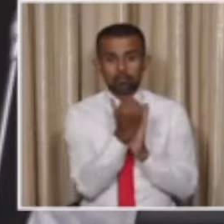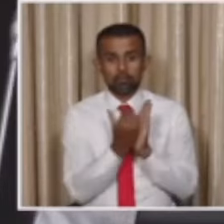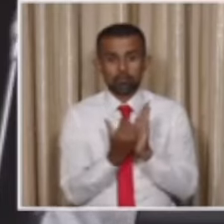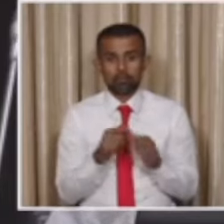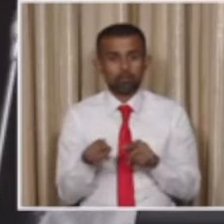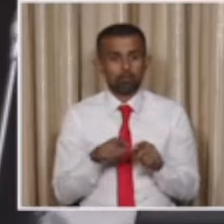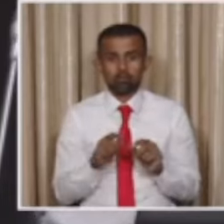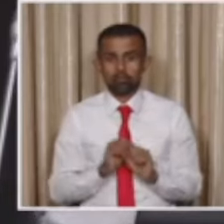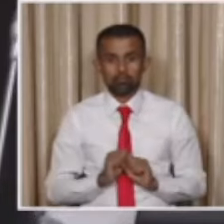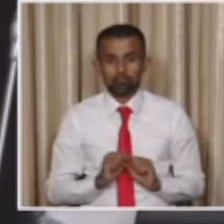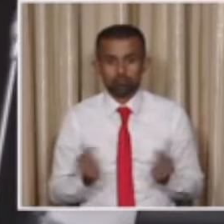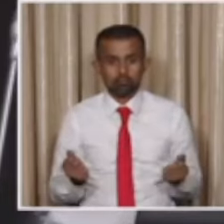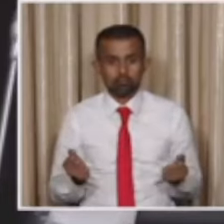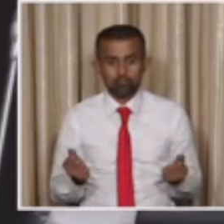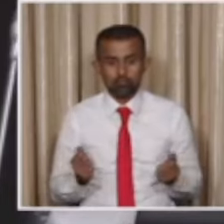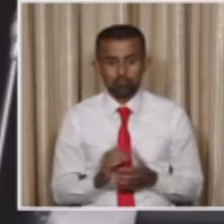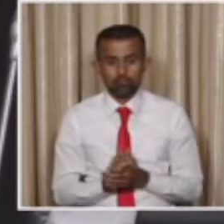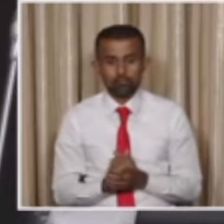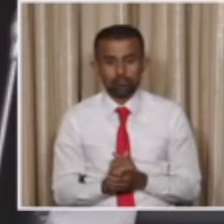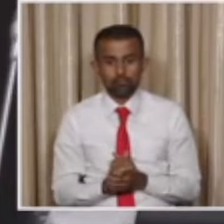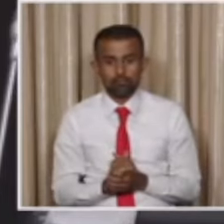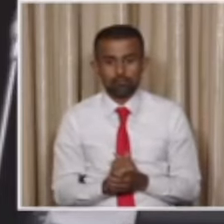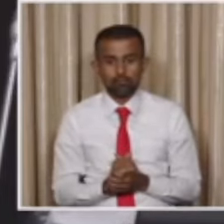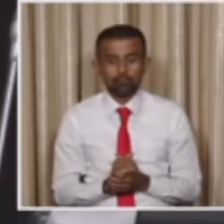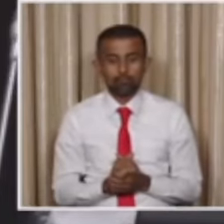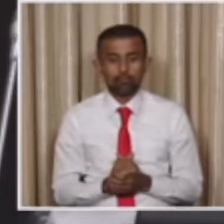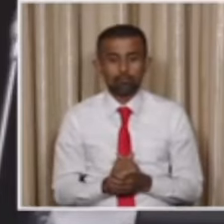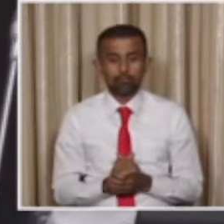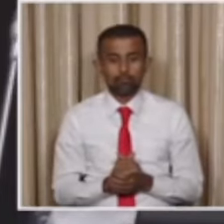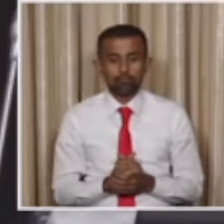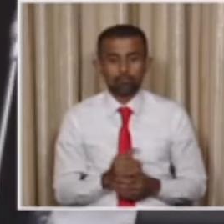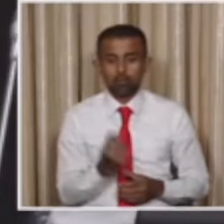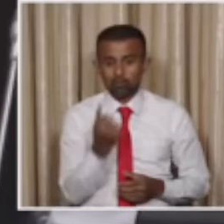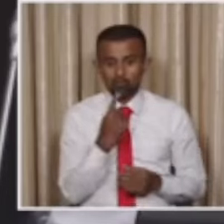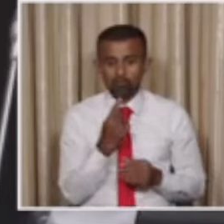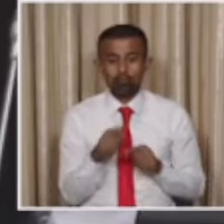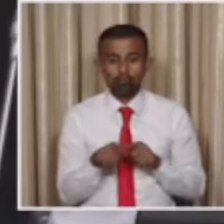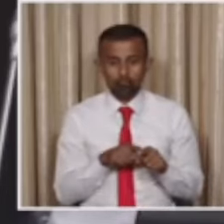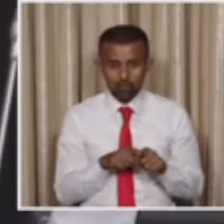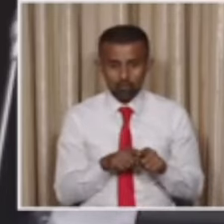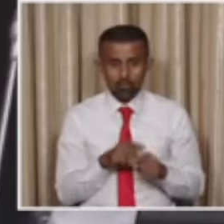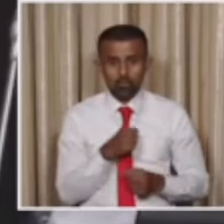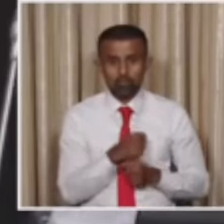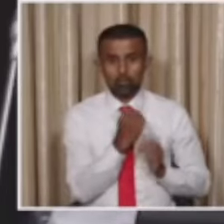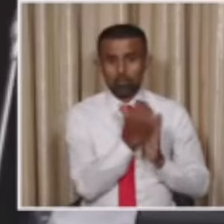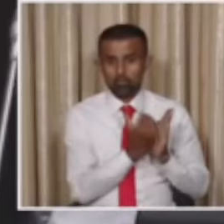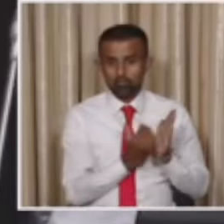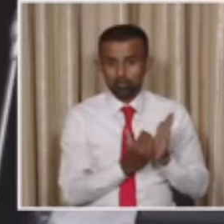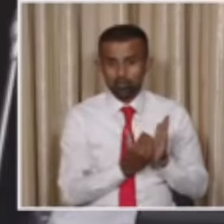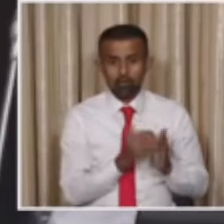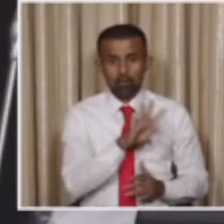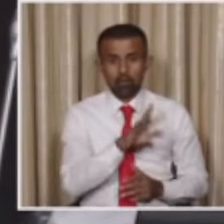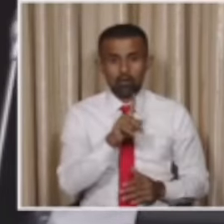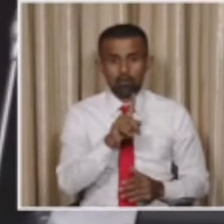නැහැ කොයිවත් දීලා. එතකොට මේක මගින් එතුමා කෝ වගේ 40 අපේ ආණ්ඩු ක්‍රම විවස්ථාවේ